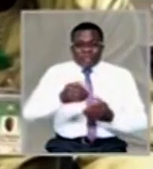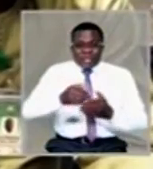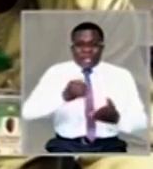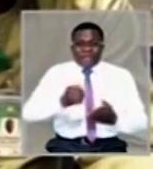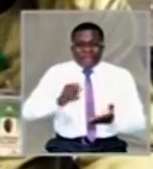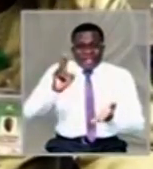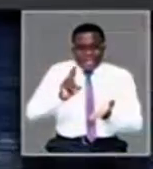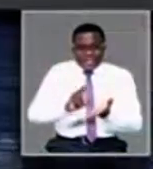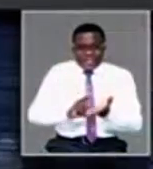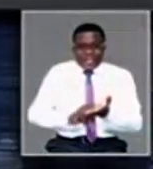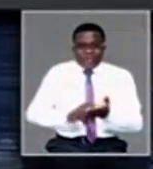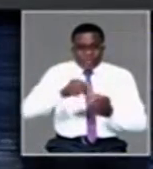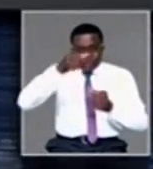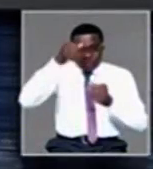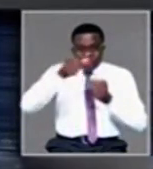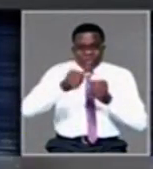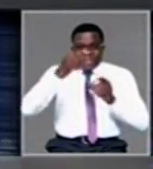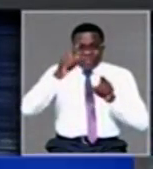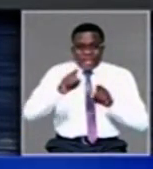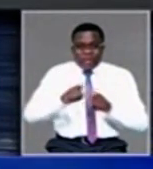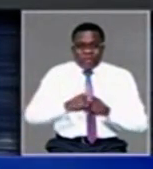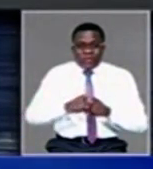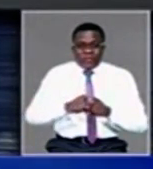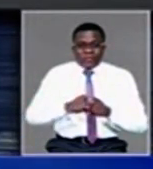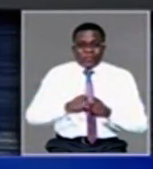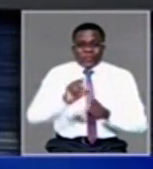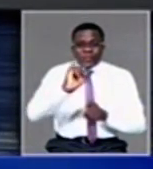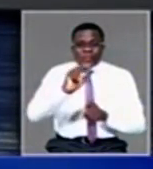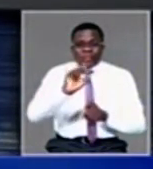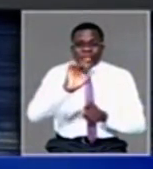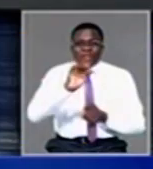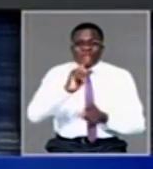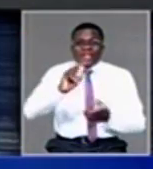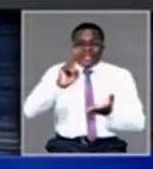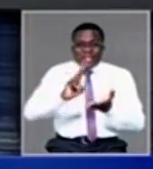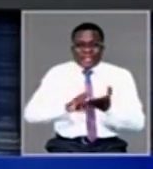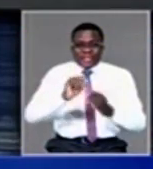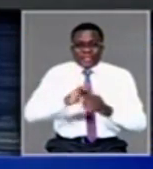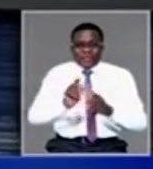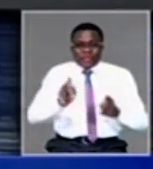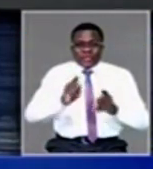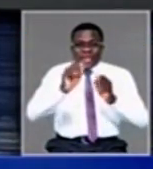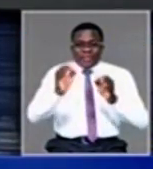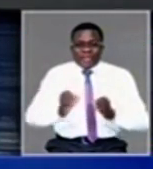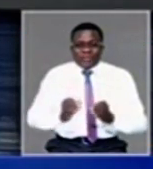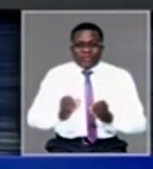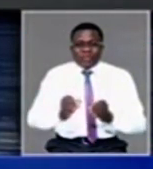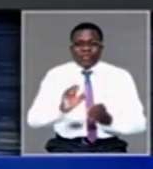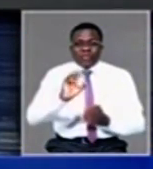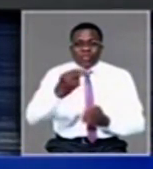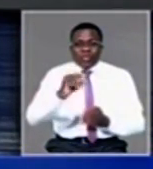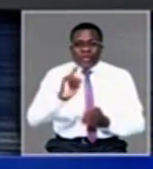à la signature de ce mémorandum d'accord, l'IFRI est déjà inscrit sur la plateforme